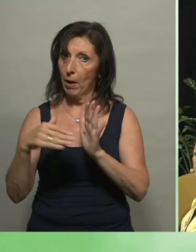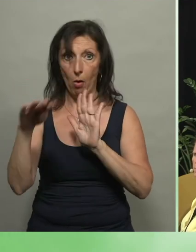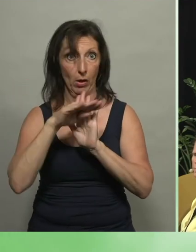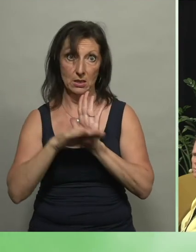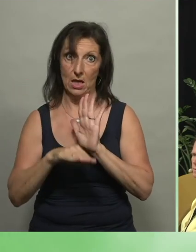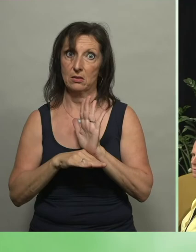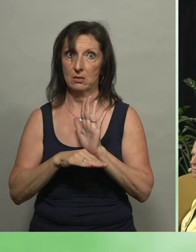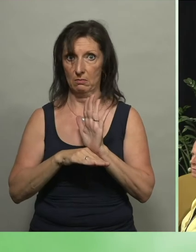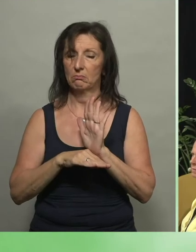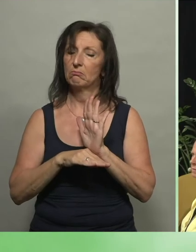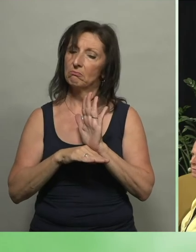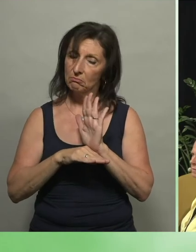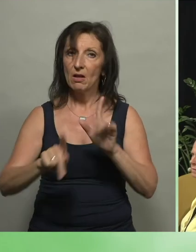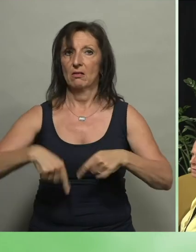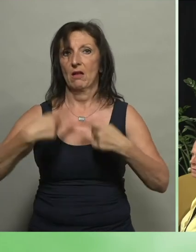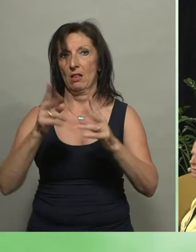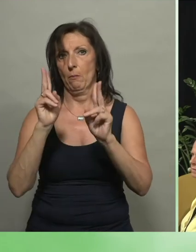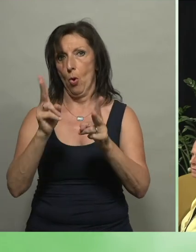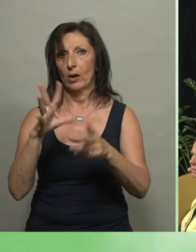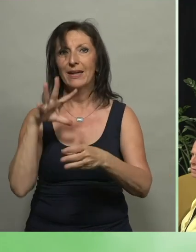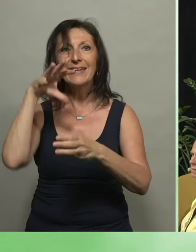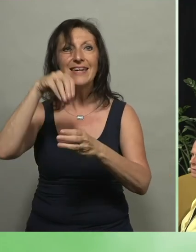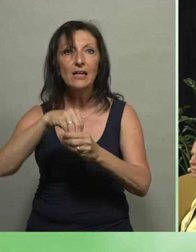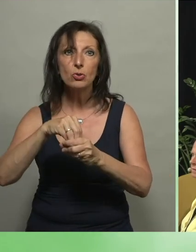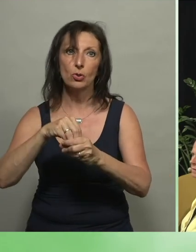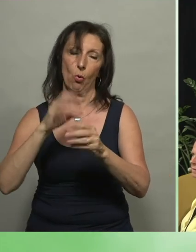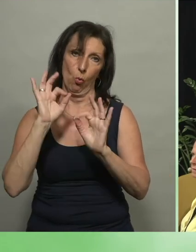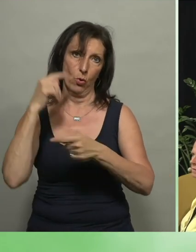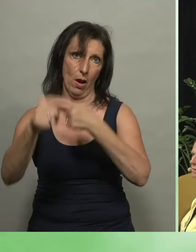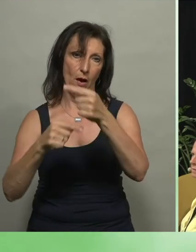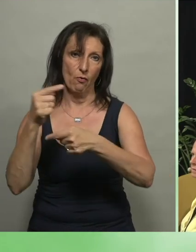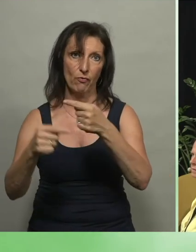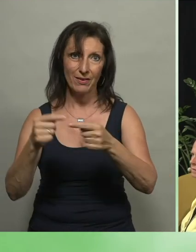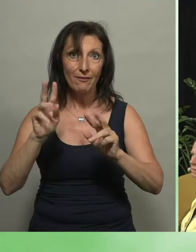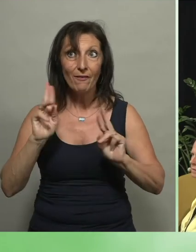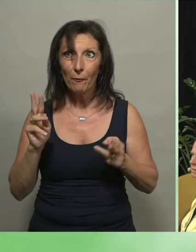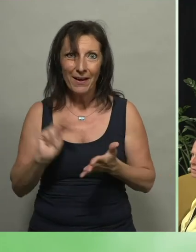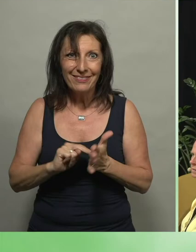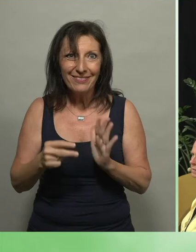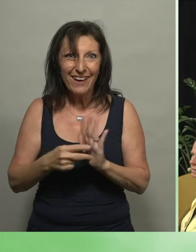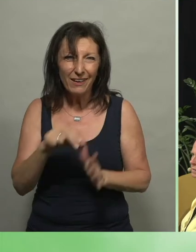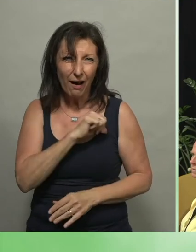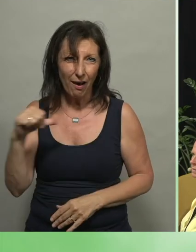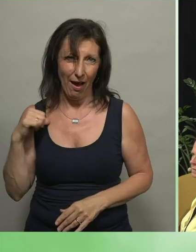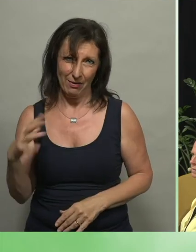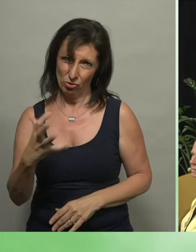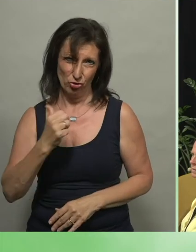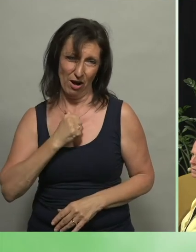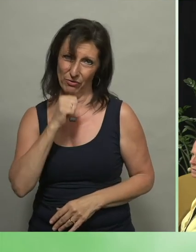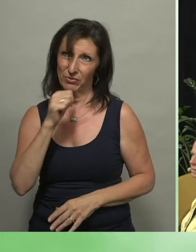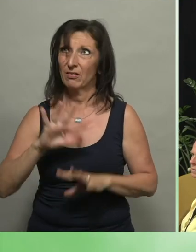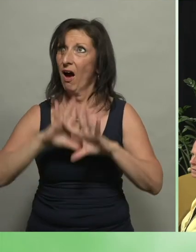gibt, um Inklusion auch möglich zu machen, weil die Technologie alleine wird nicht alles